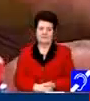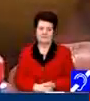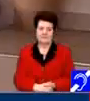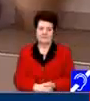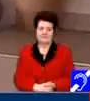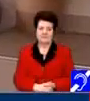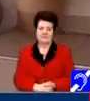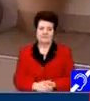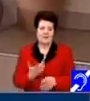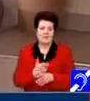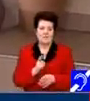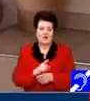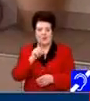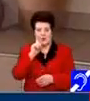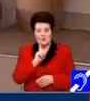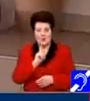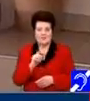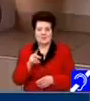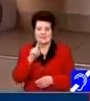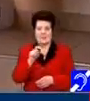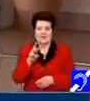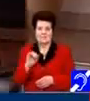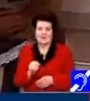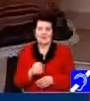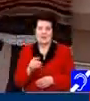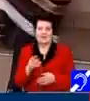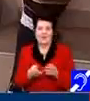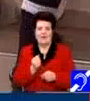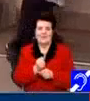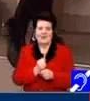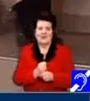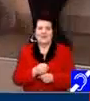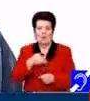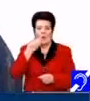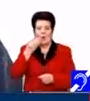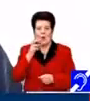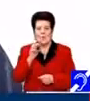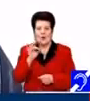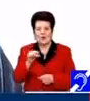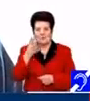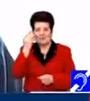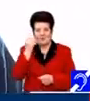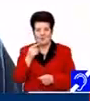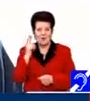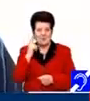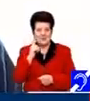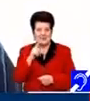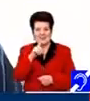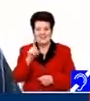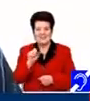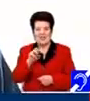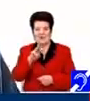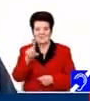Cum a fost zeama? Foarte gustoasă. Cred că este făcută cu borș moldovenesc. Când am auzit de zeamă, nu știam